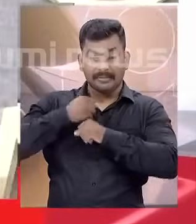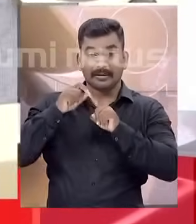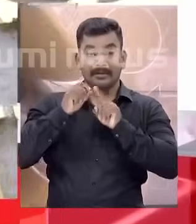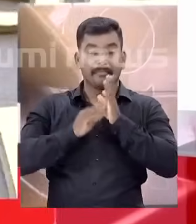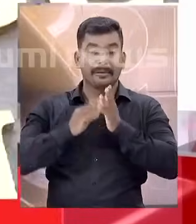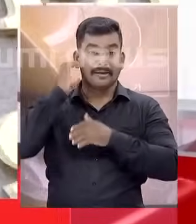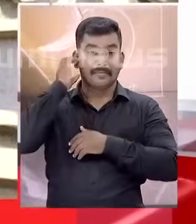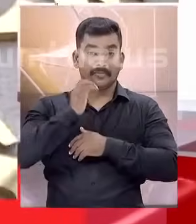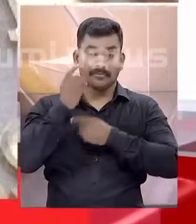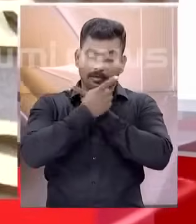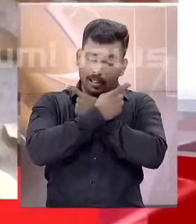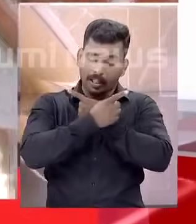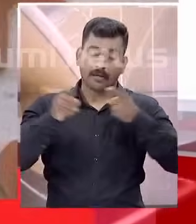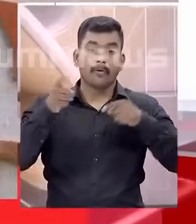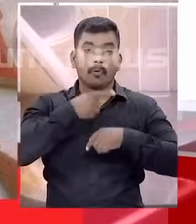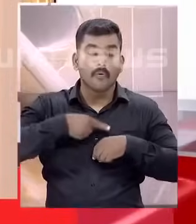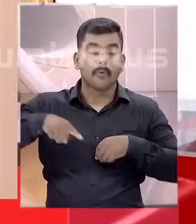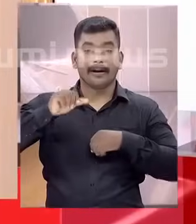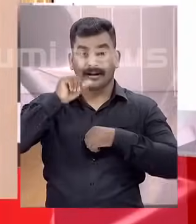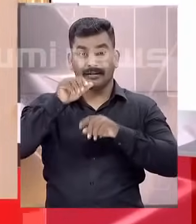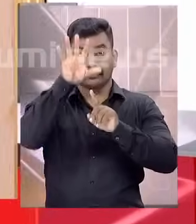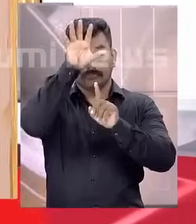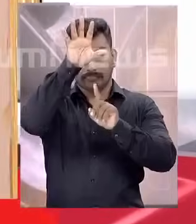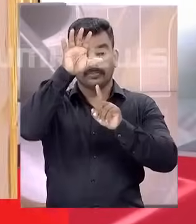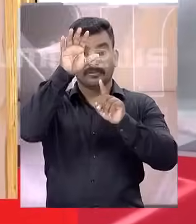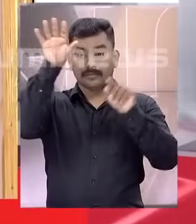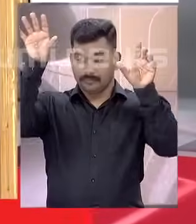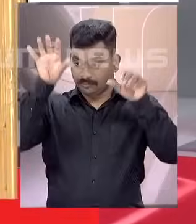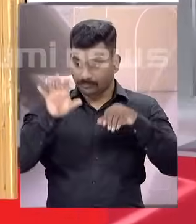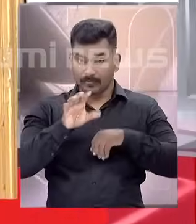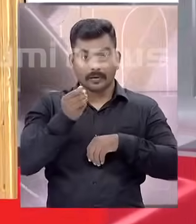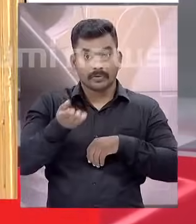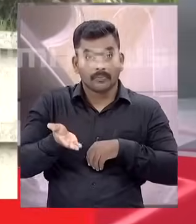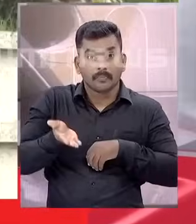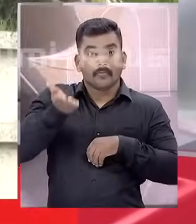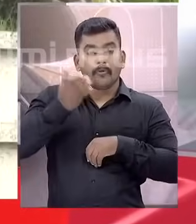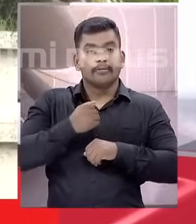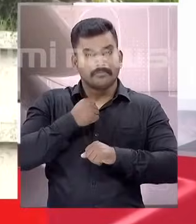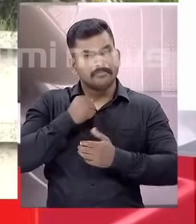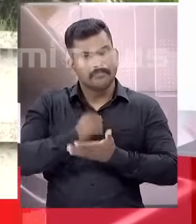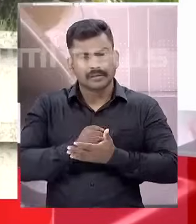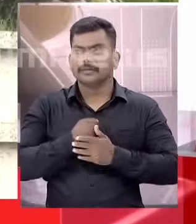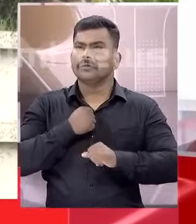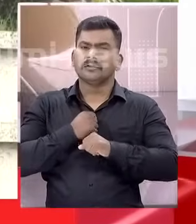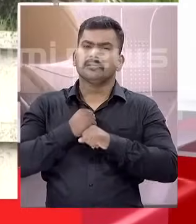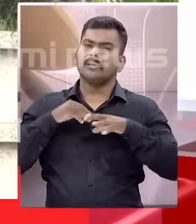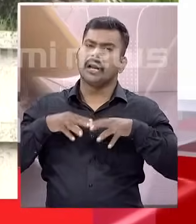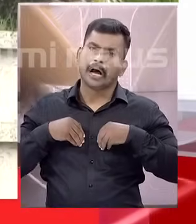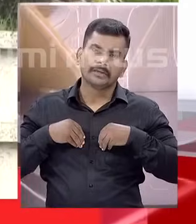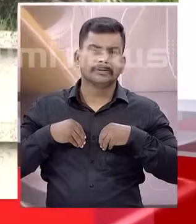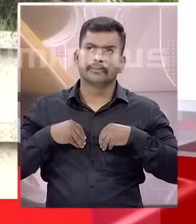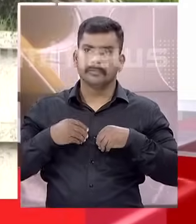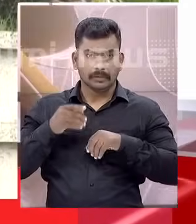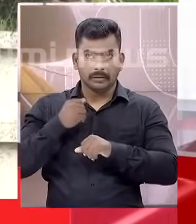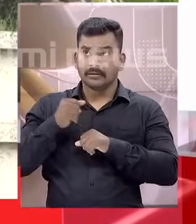ഇന്ത്യയിൽ എല്ലാ സംസ്ഥാനങ്ങളിലും ഓരോ വർഷവും ഇലക്ട്രിസിറ്റിക്ക് ചാർജ് കൂട്ടിയിരിക്കണം. ഫെഡറൽ സംവിധാനത്തിൽ ഒരു സംസ്ഥാന സർക്കാരിന് കേന്ദ്ര സർക്കാരിന് നിഷേധിക്കാൻ